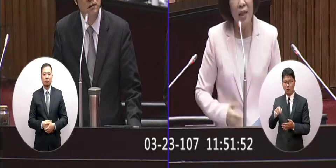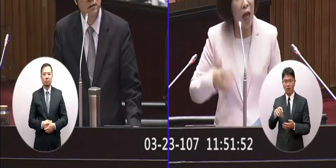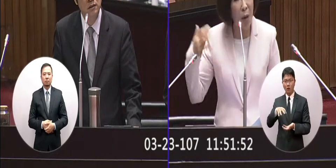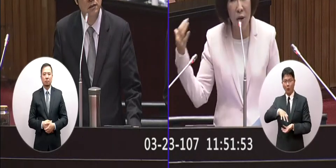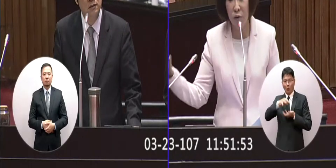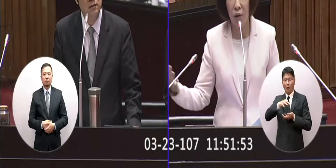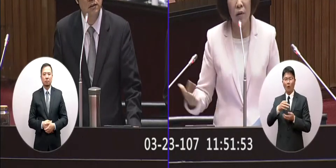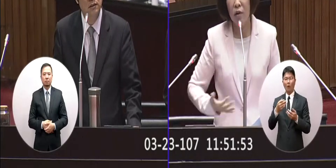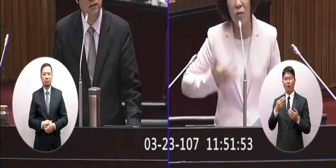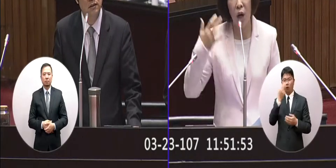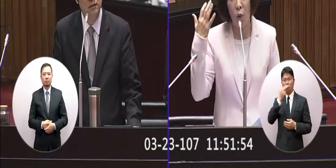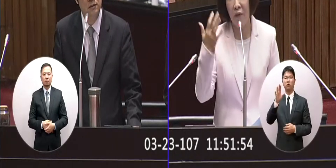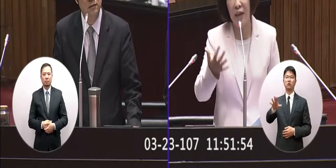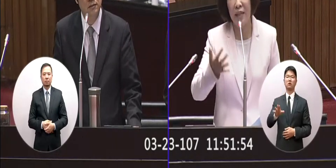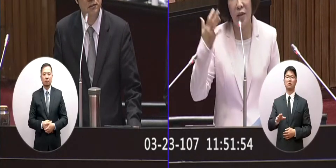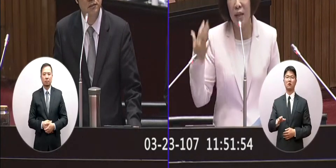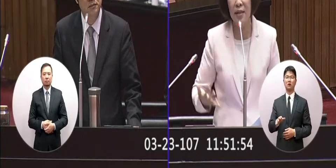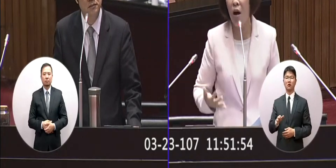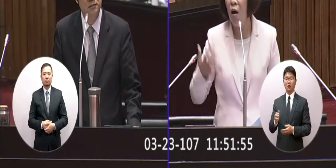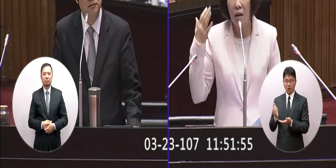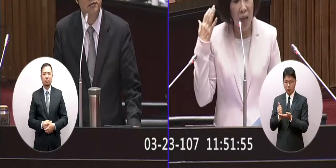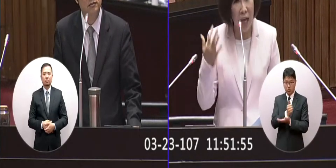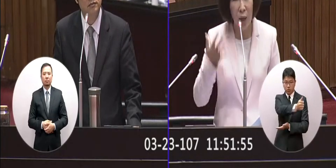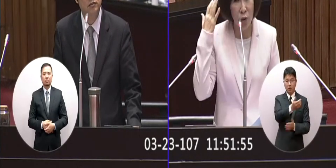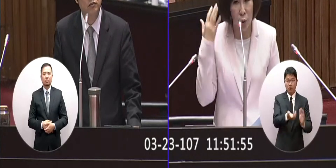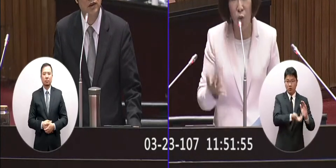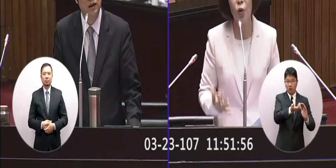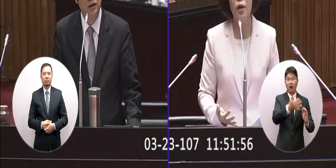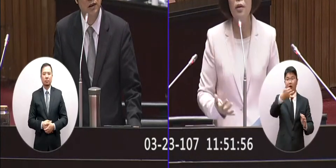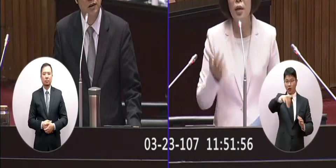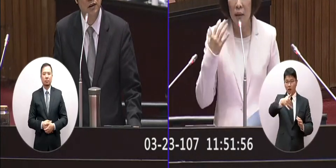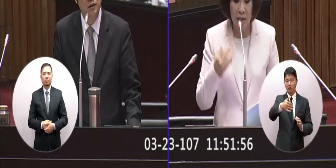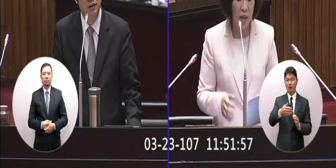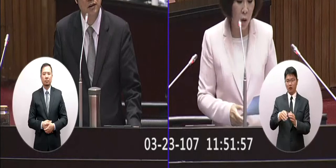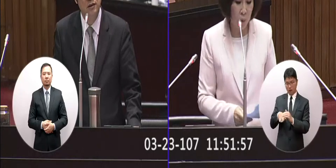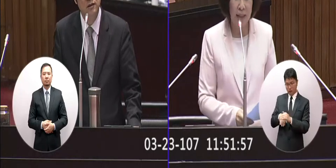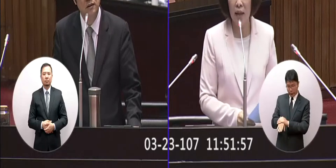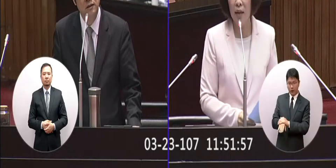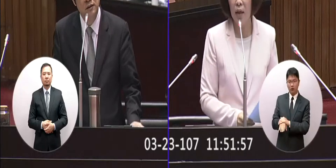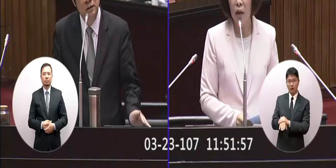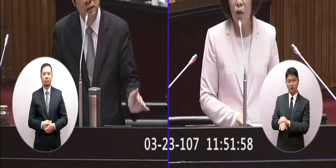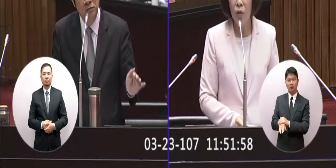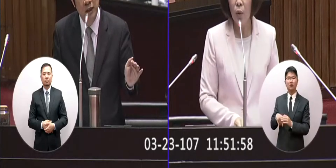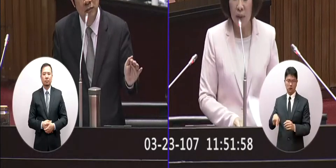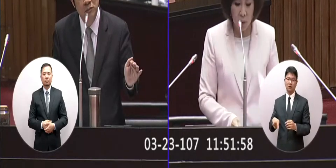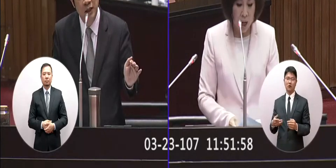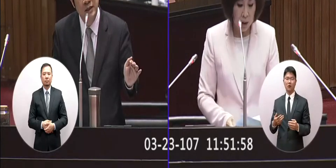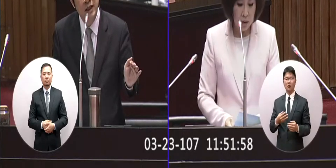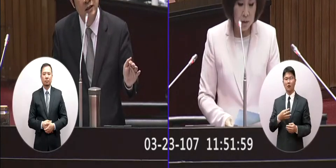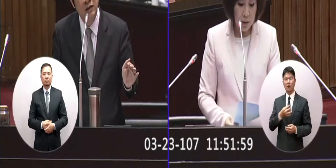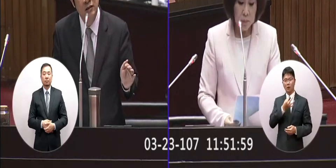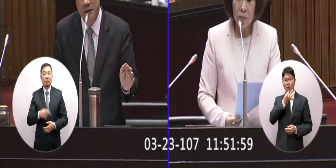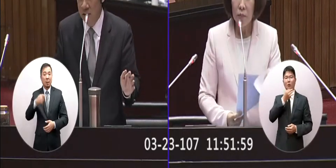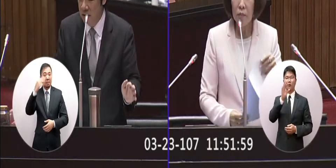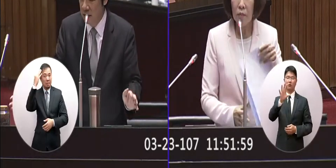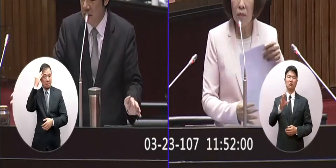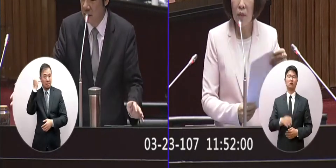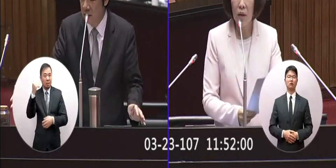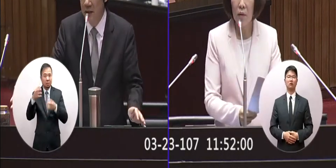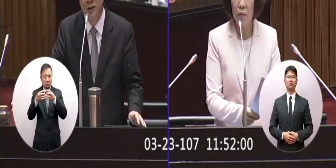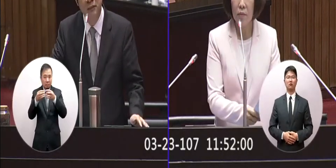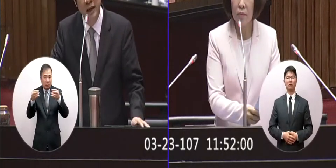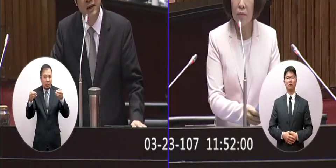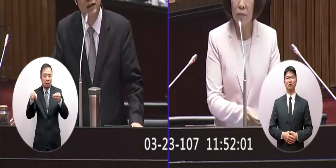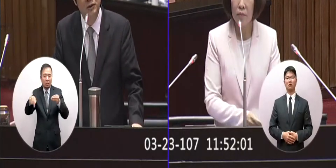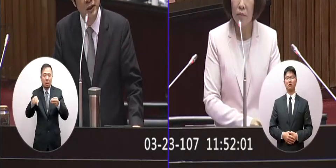险的情形，它还没有去送到火力发电厂去燃烧，它在储存也是有危险的。所以我希望 煤炭哈，这个